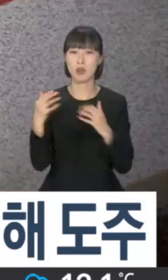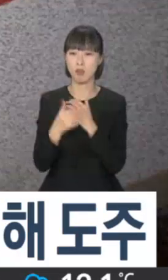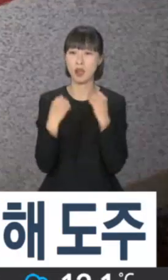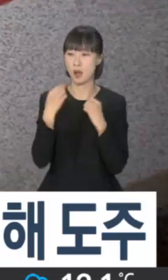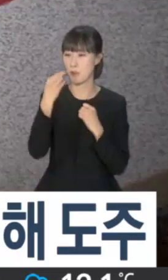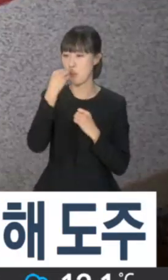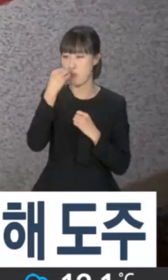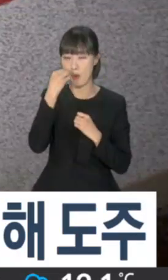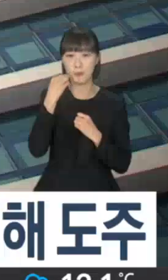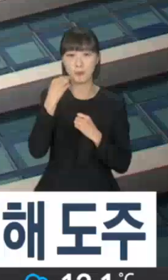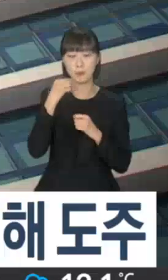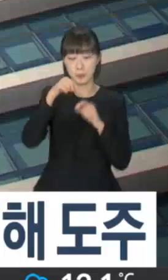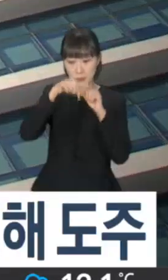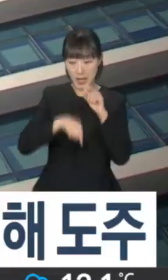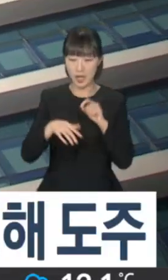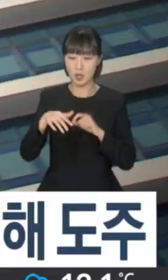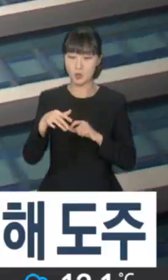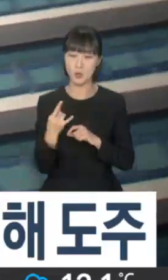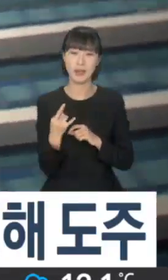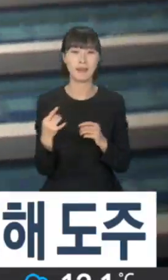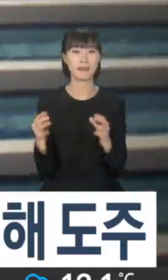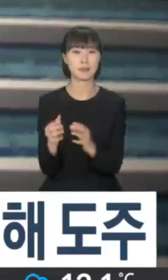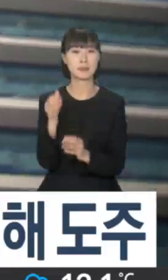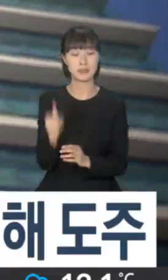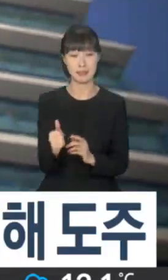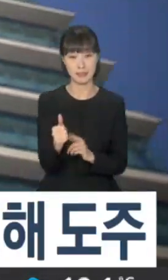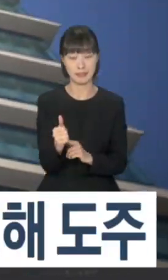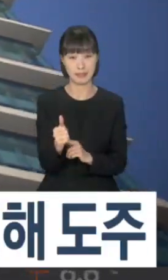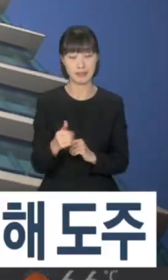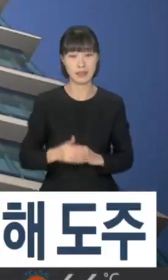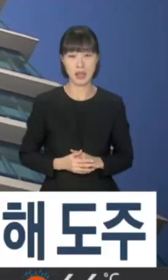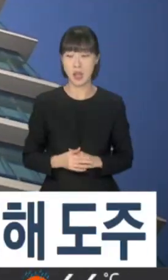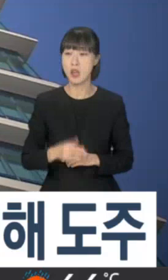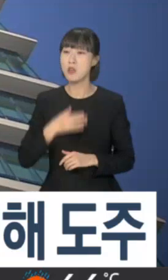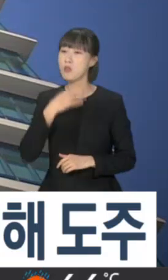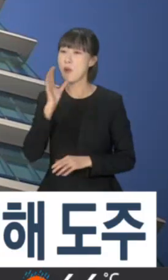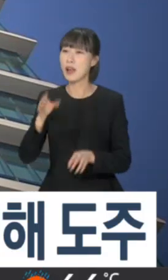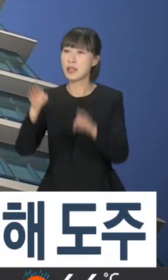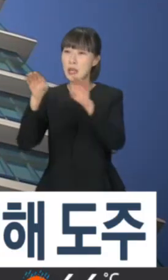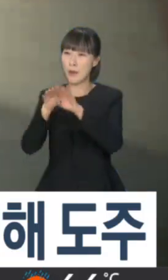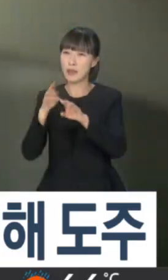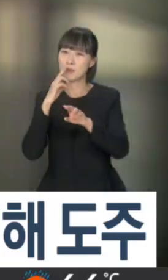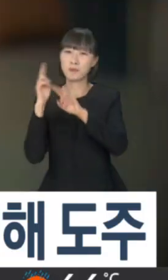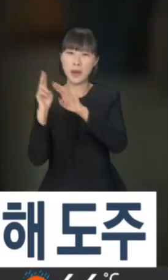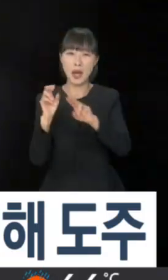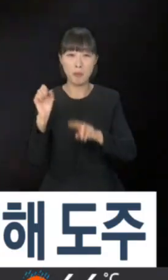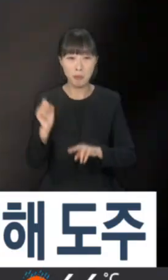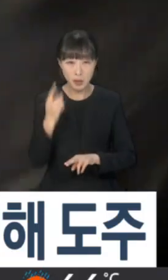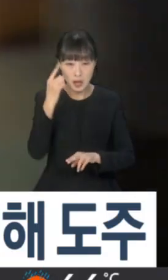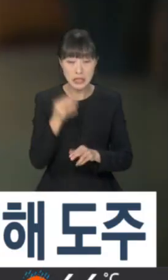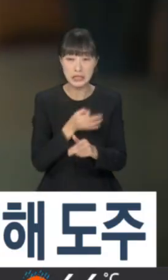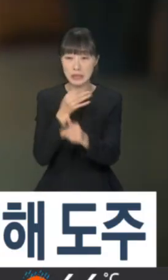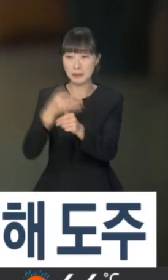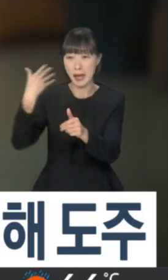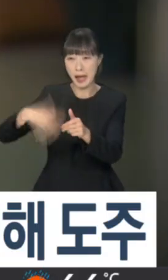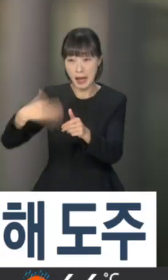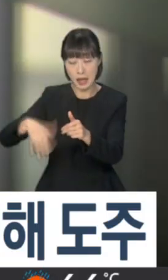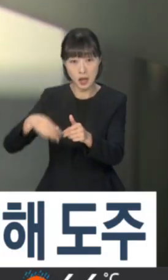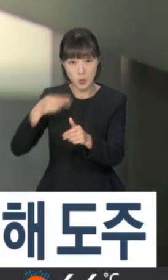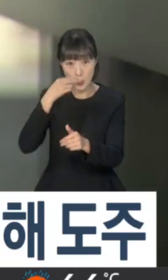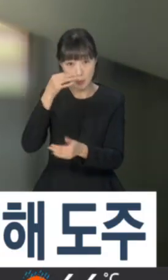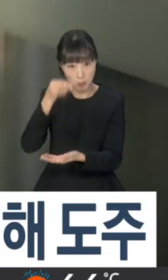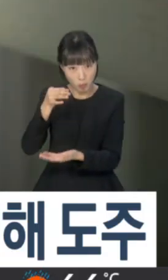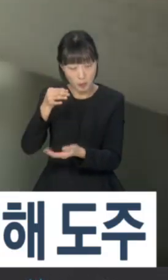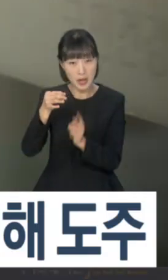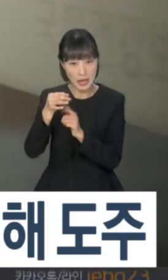소속 최팀장 기관 의 채권 압류 등으로 지급이 보류됐던 진료 비용을 모두 일곱 차례에 걸쳐